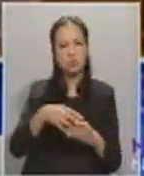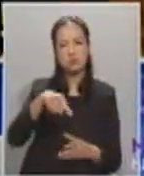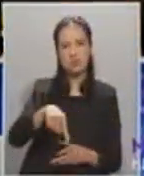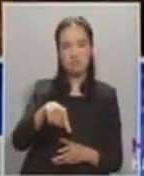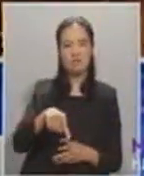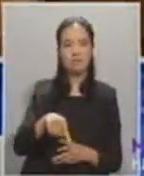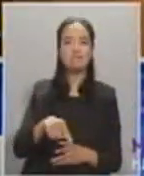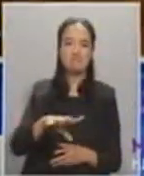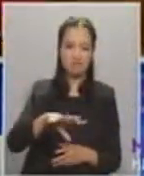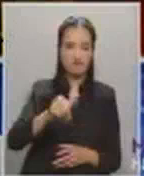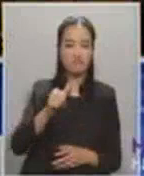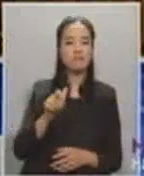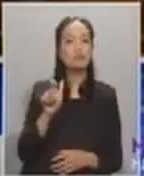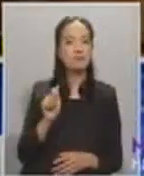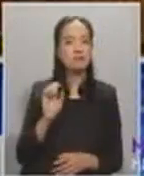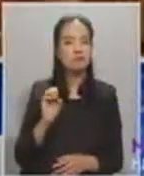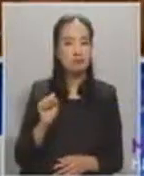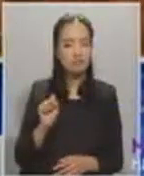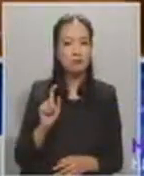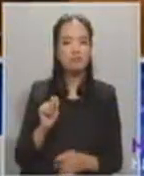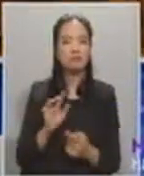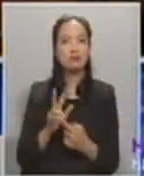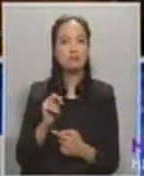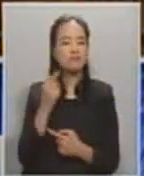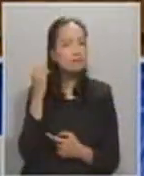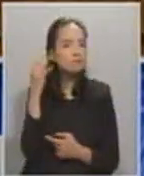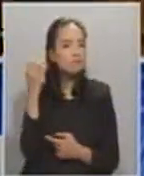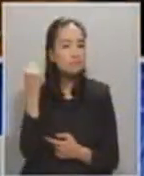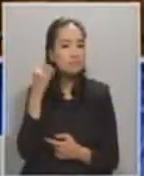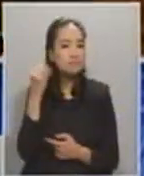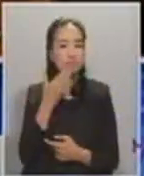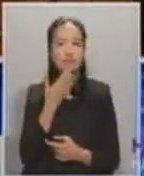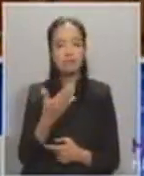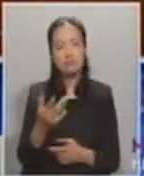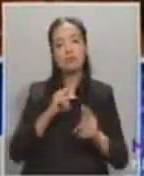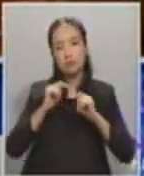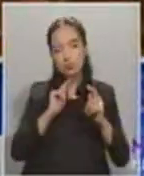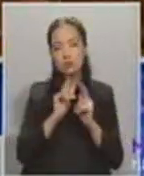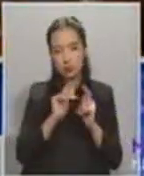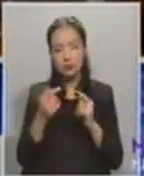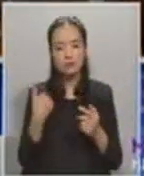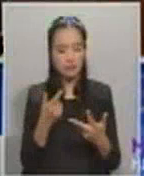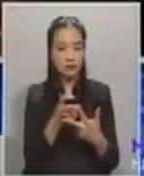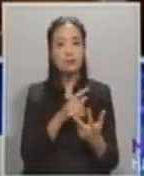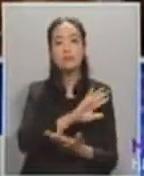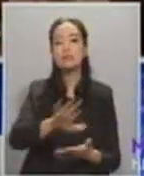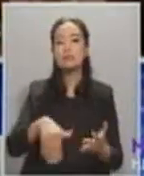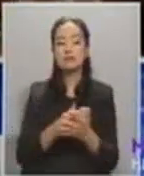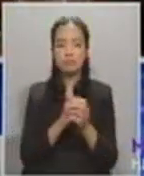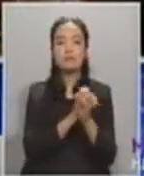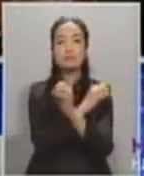ได้ยินเสียงและเหตุการณ์ตลอดทั้งคืนอันนี้เราก็ติดต่อกันอยู่นะครับทั้งหมดก็ปลอดภัย